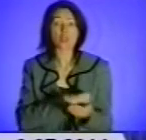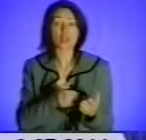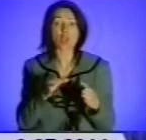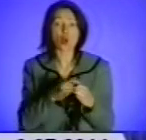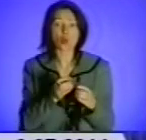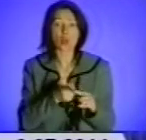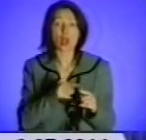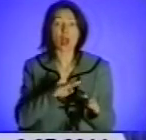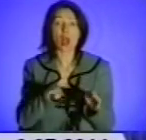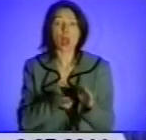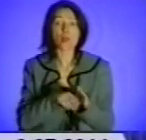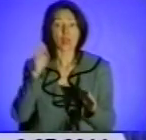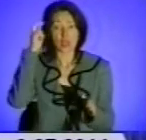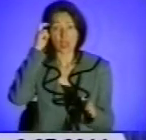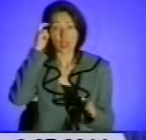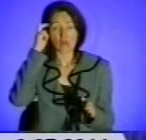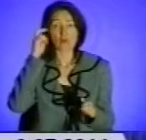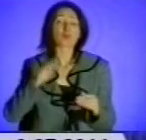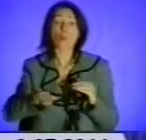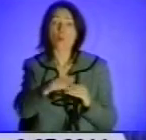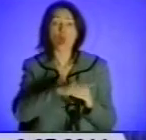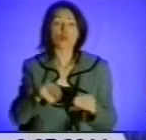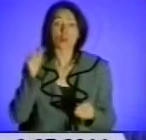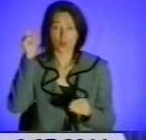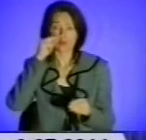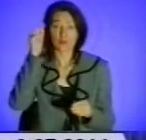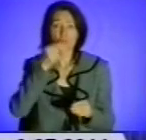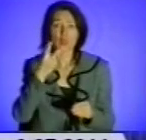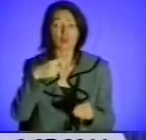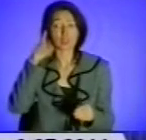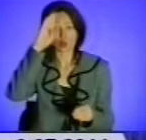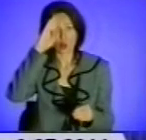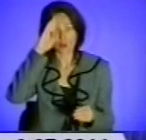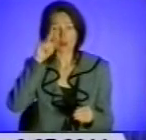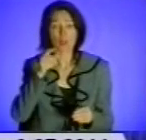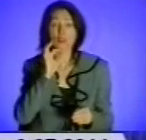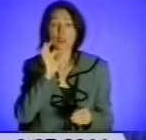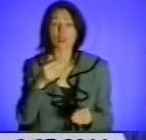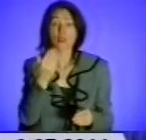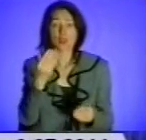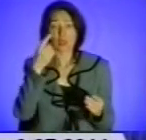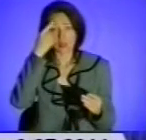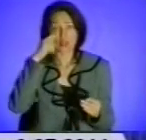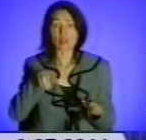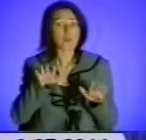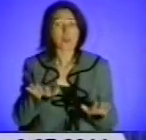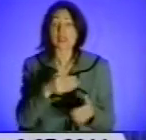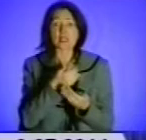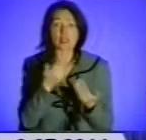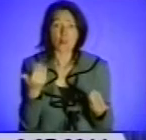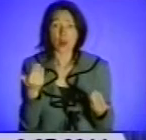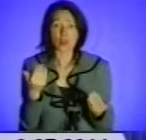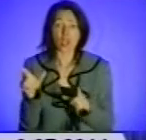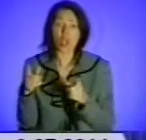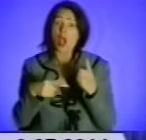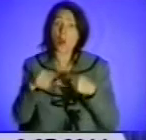Києвом на полігонах прийшла вишкіл, 20 хлопців, і їм сказали, ви знаєте, ми батальйон сформовано, місця немає, їдьте